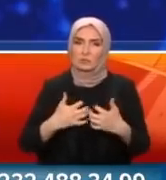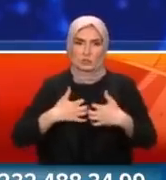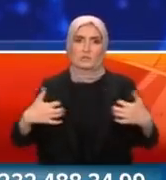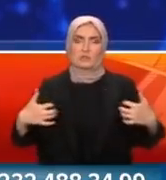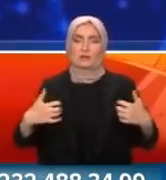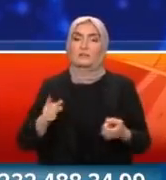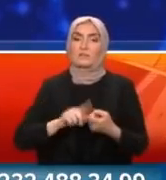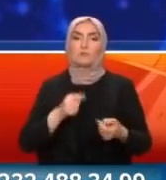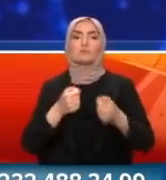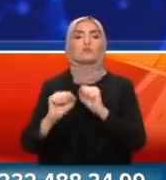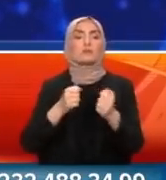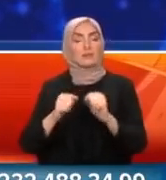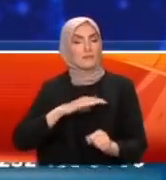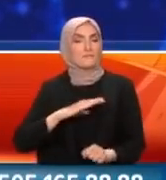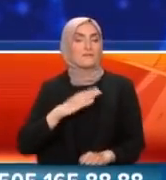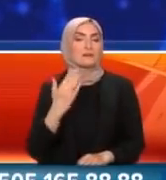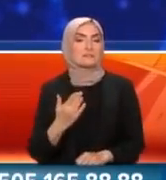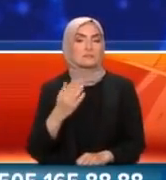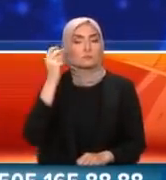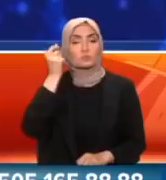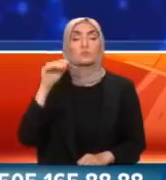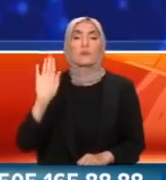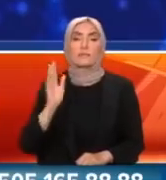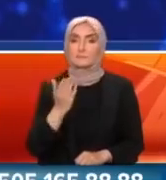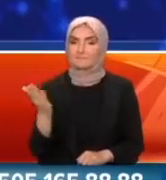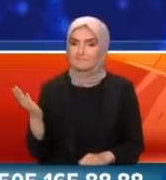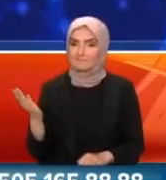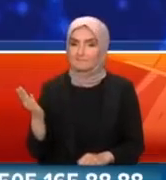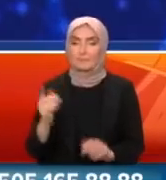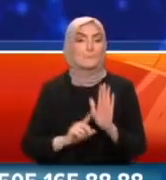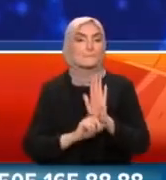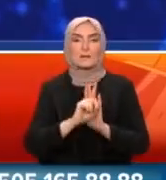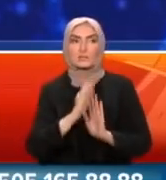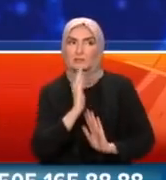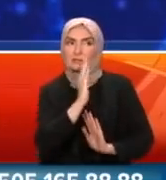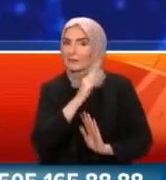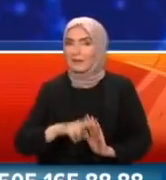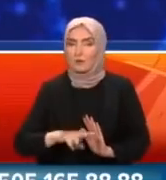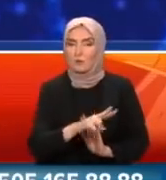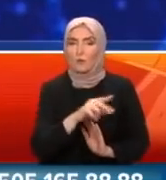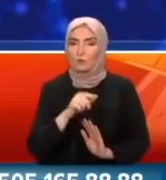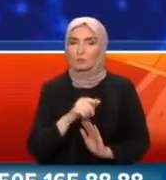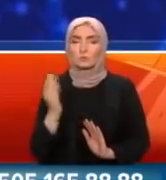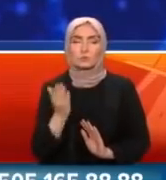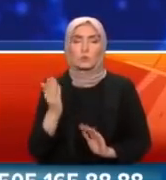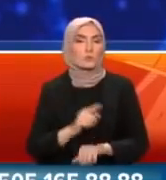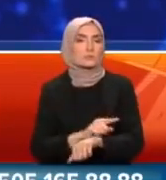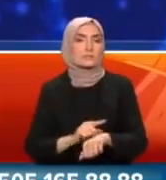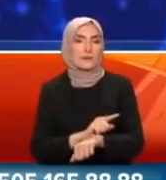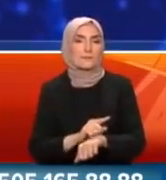mücadele vardır Sağ ol unutmayalım başarıya giden yol çoğu